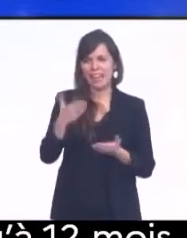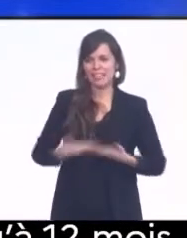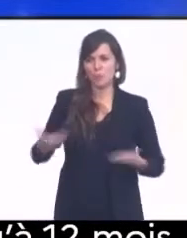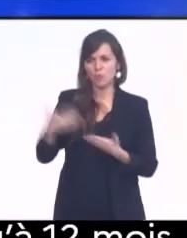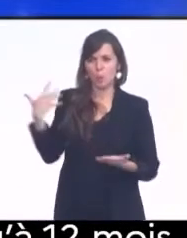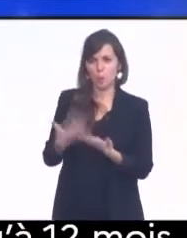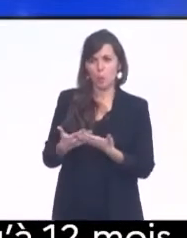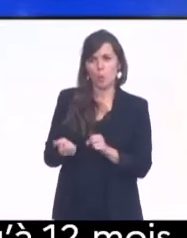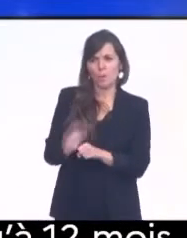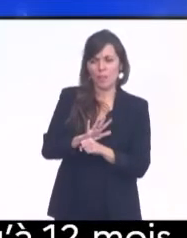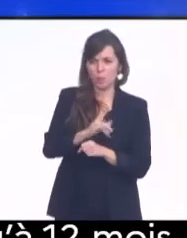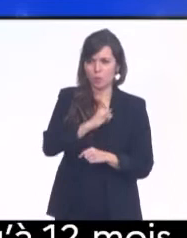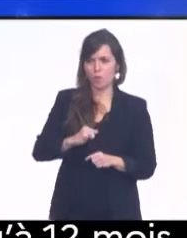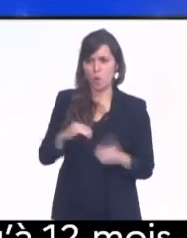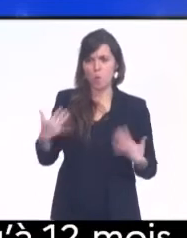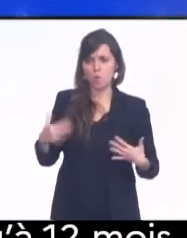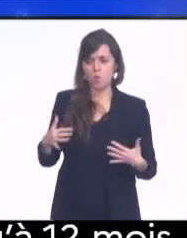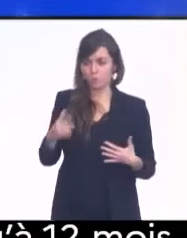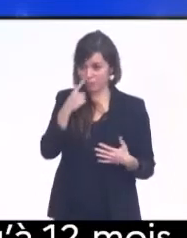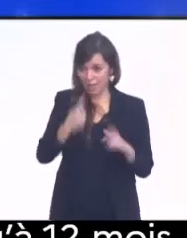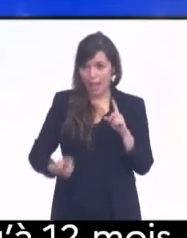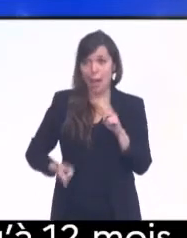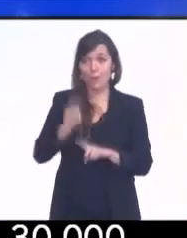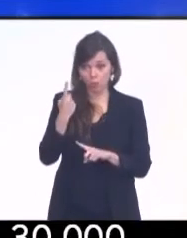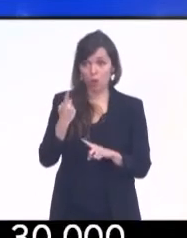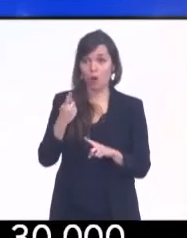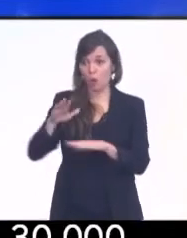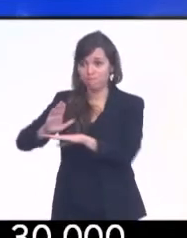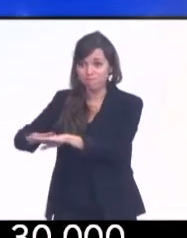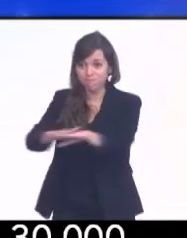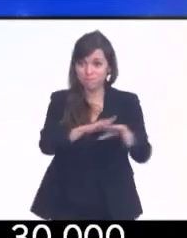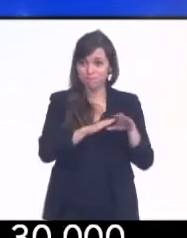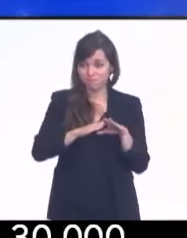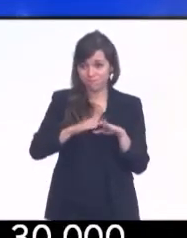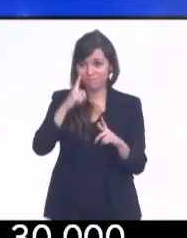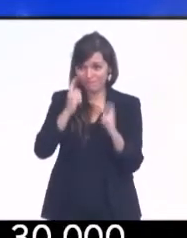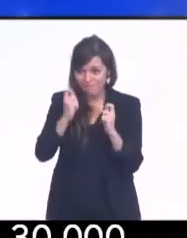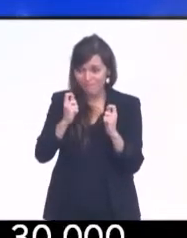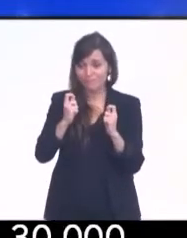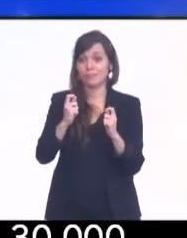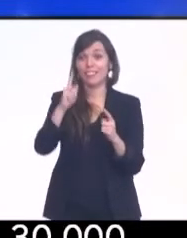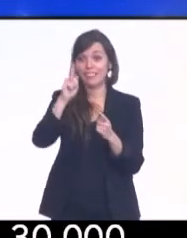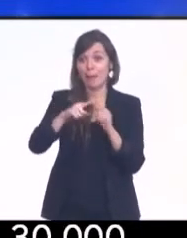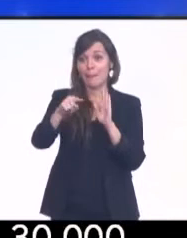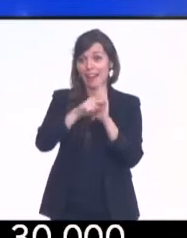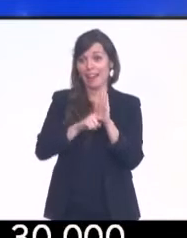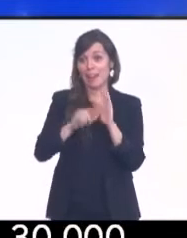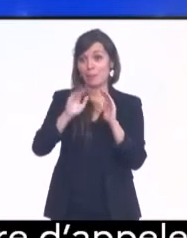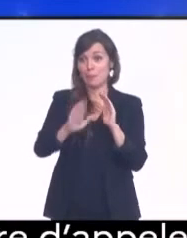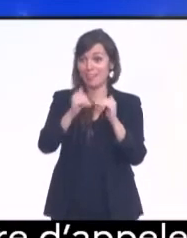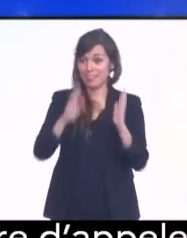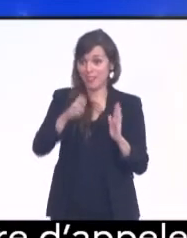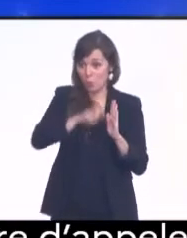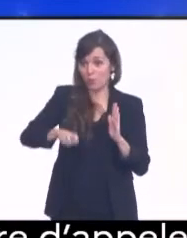virulente du virus, il est nécessaire d'appeler une nouvelle fois à la plus grande vigilance concernant le respect des règles du confinement,